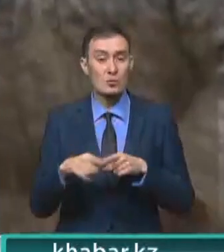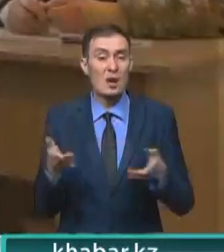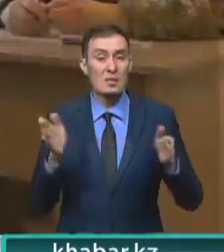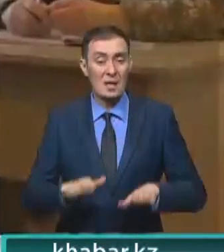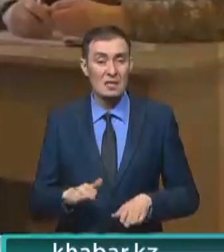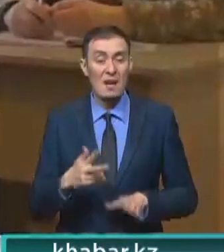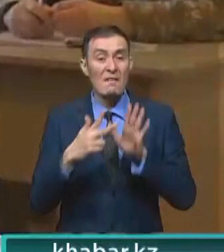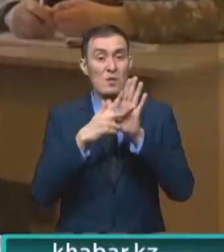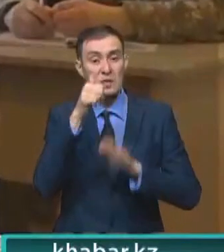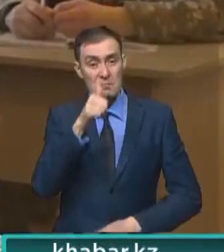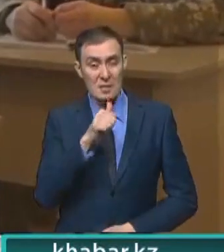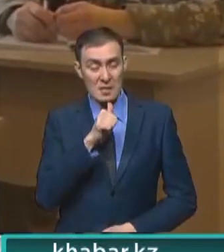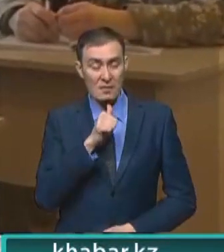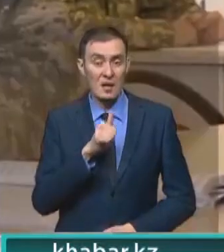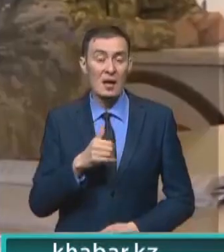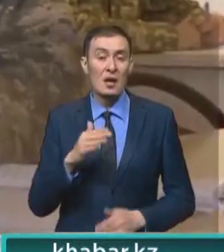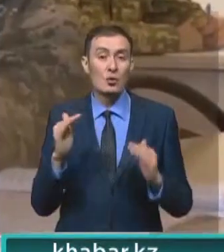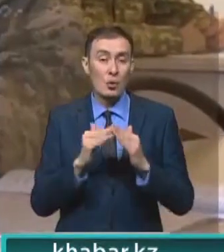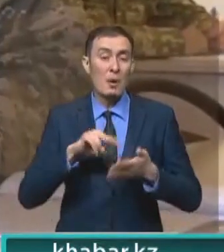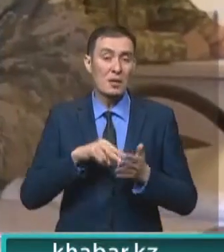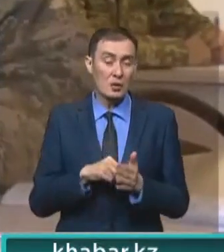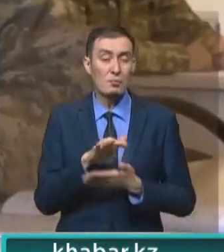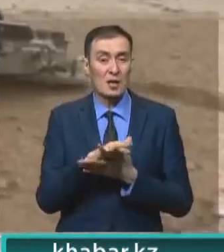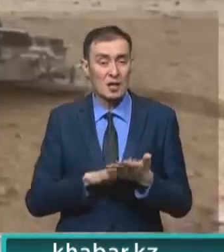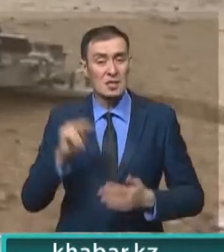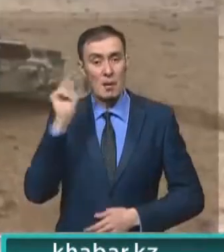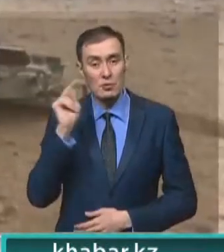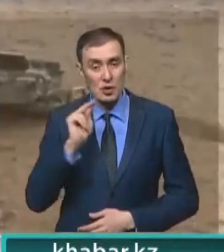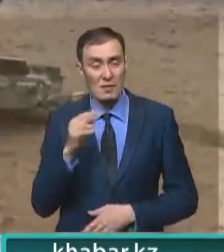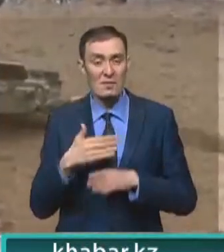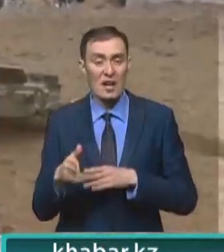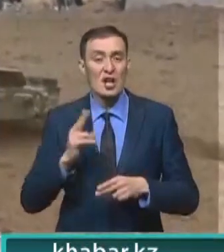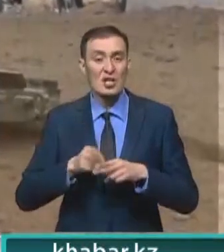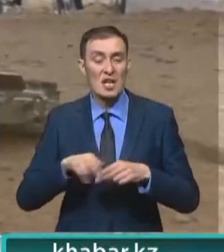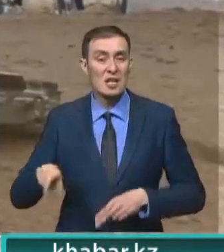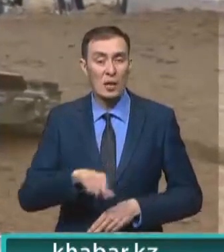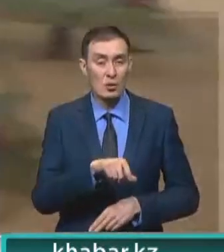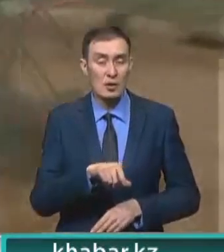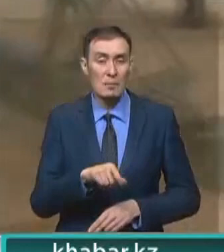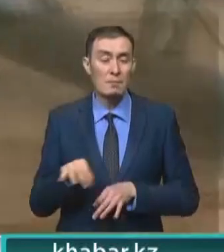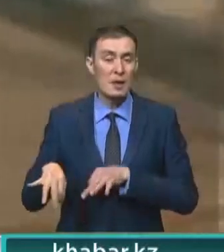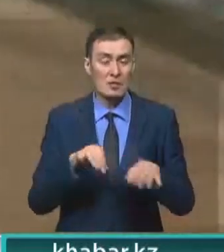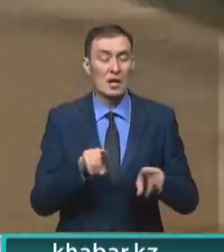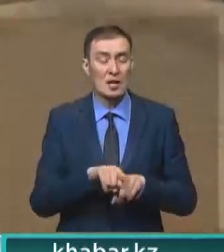осталось почти 8 месяцев. На гражданке Азат планирует продолжить обучение в сфере железнодорожных перевозок и